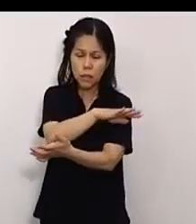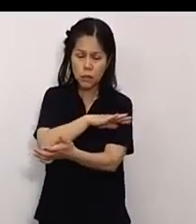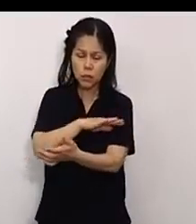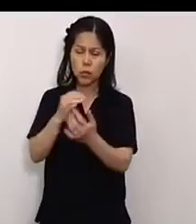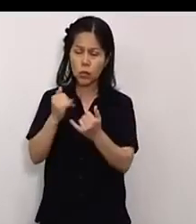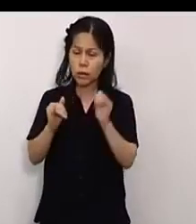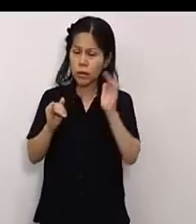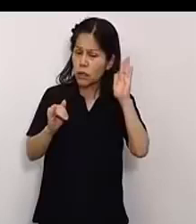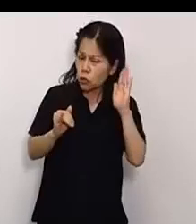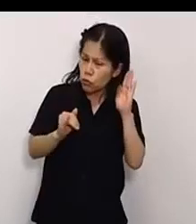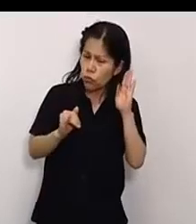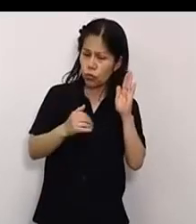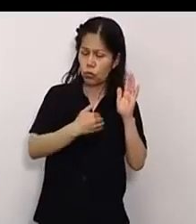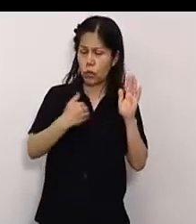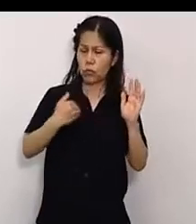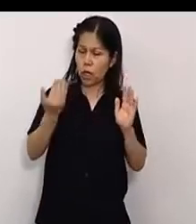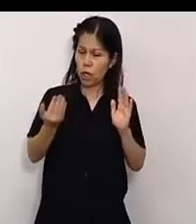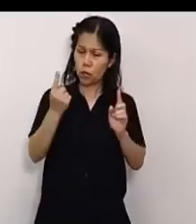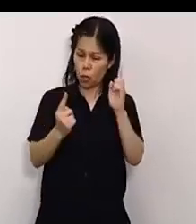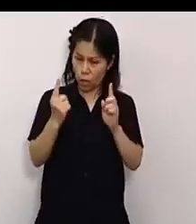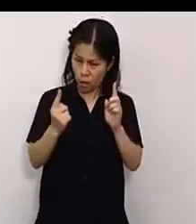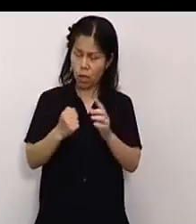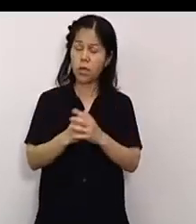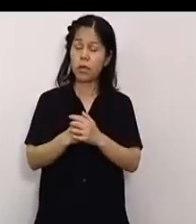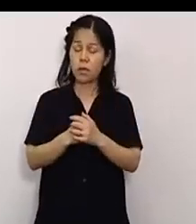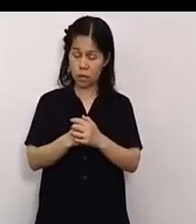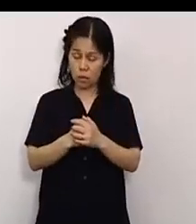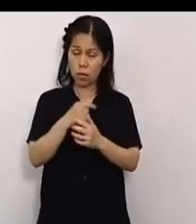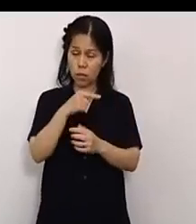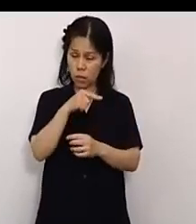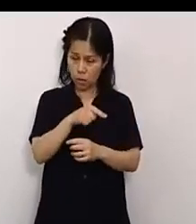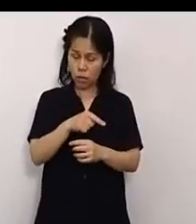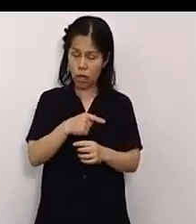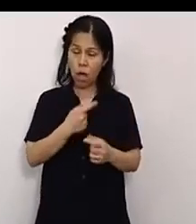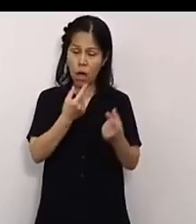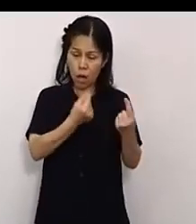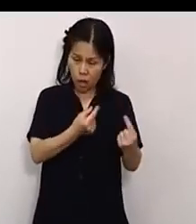けるのか、それからそういう人たちに対する共